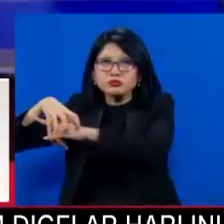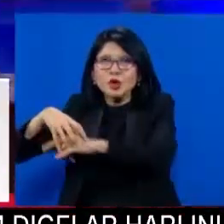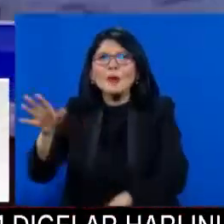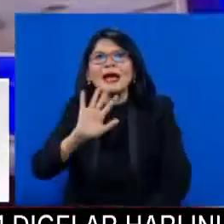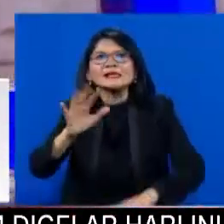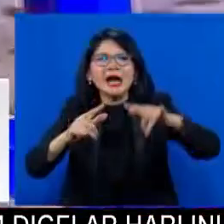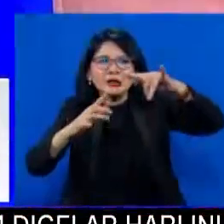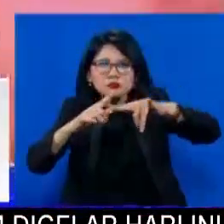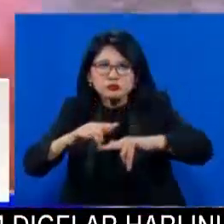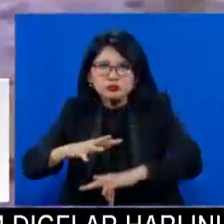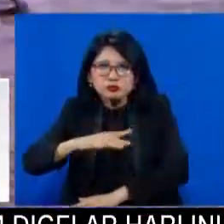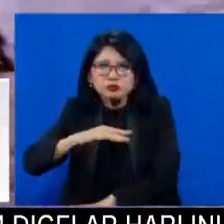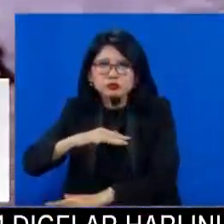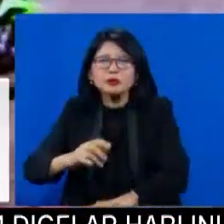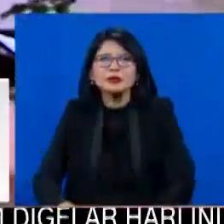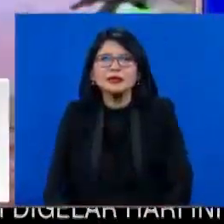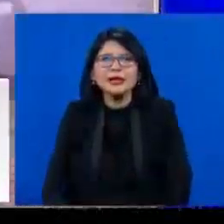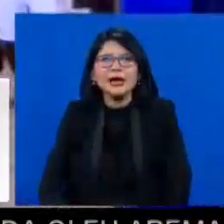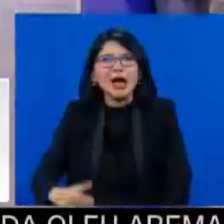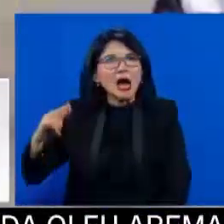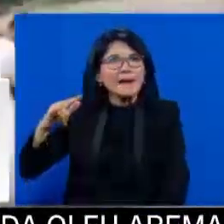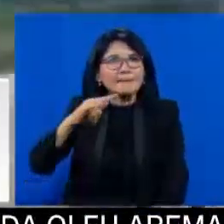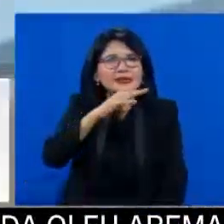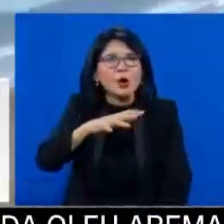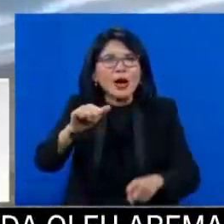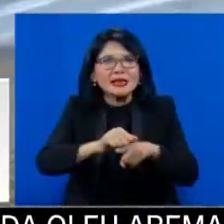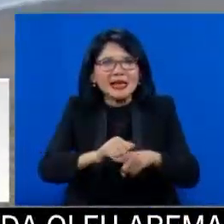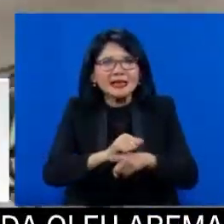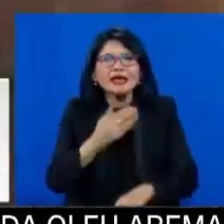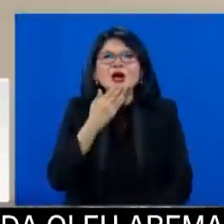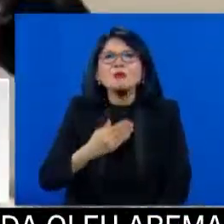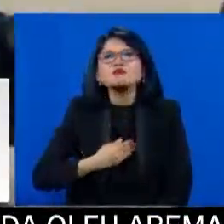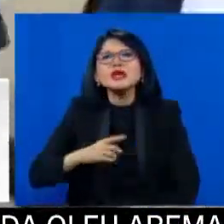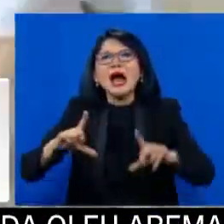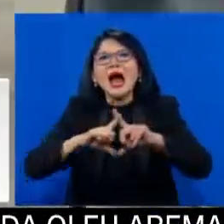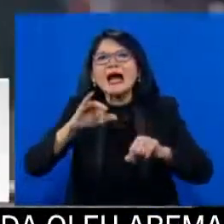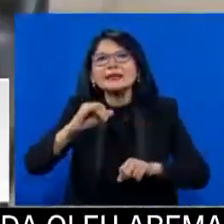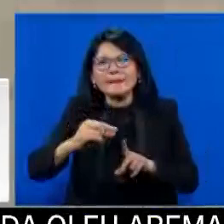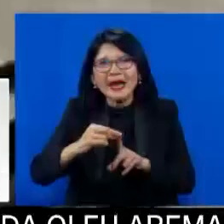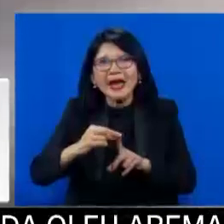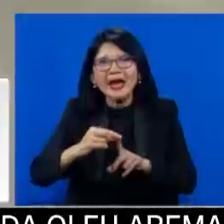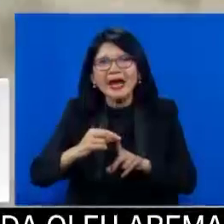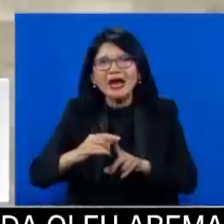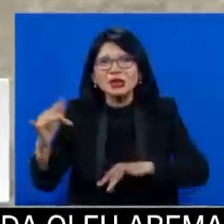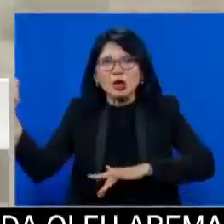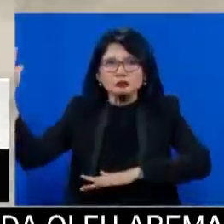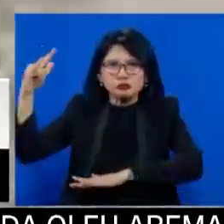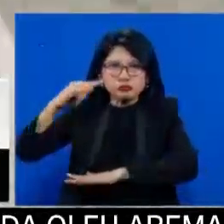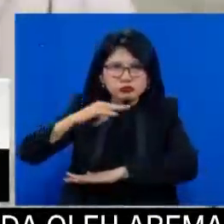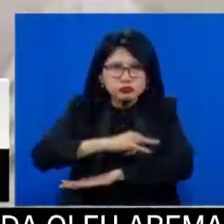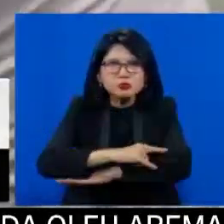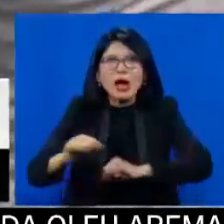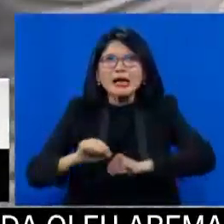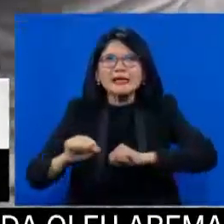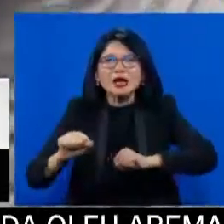hanyut. Pesawat jenis Cessna milik Akademi Penerbangan Indonesia AIP ini mendarat darurat di kawasan Taman